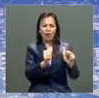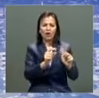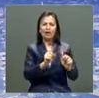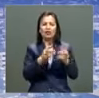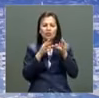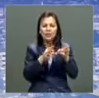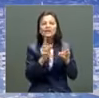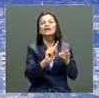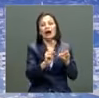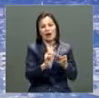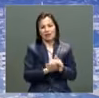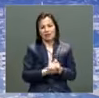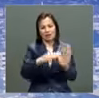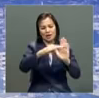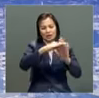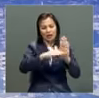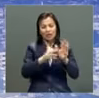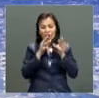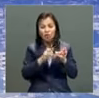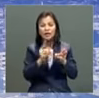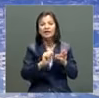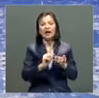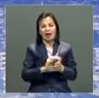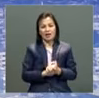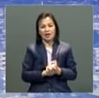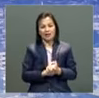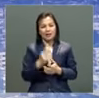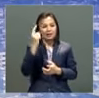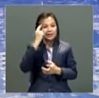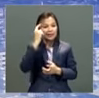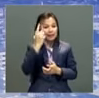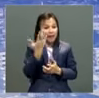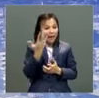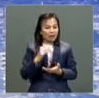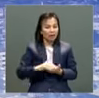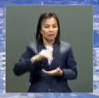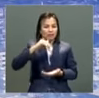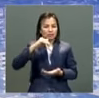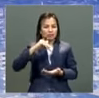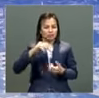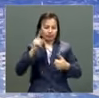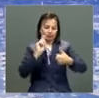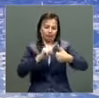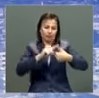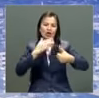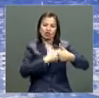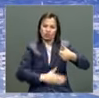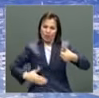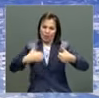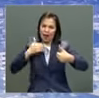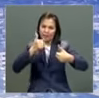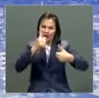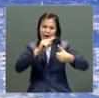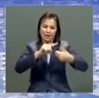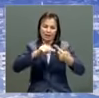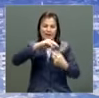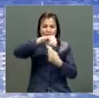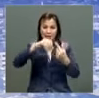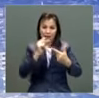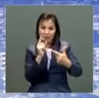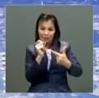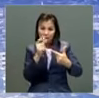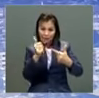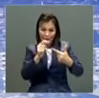ไงเพื่อให้หลักการคือสุขภาพไปได้เศรษฐกิจไปได้